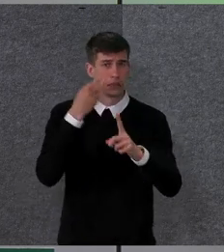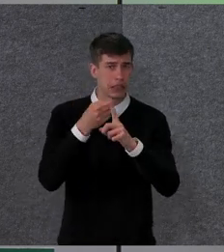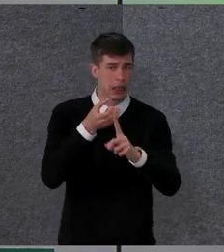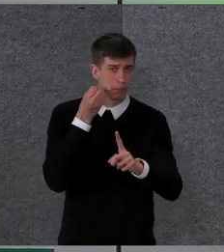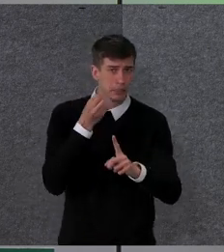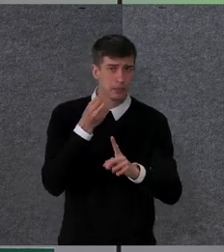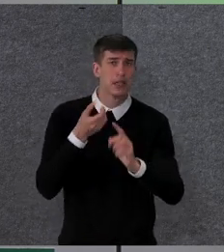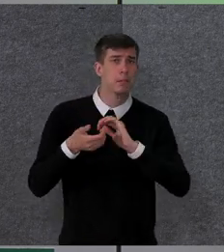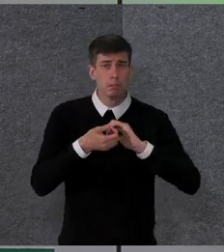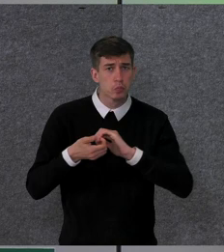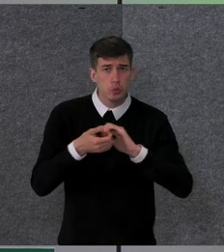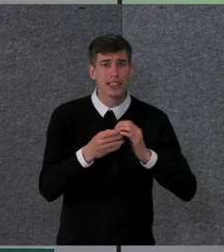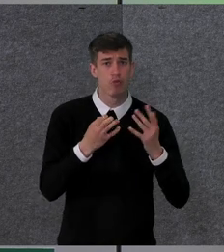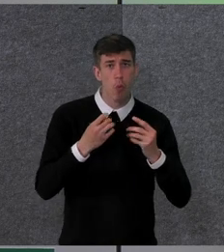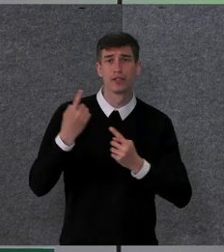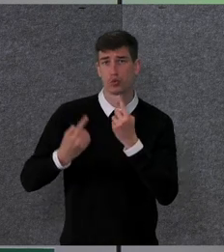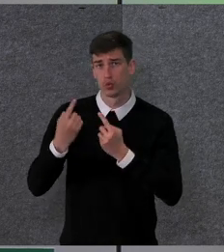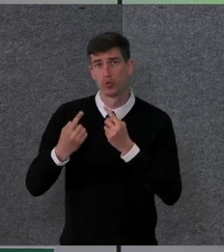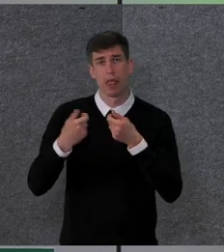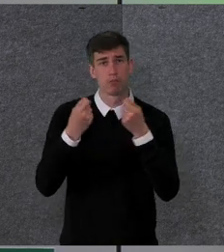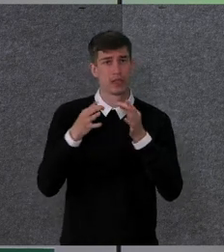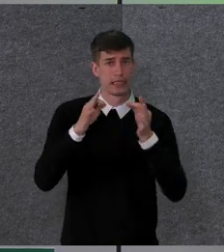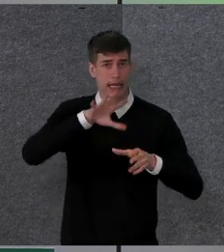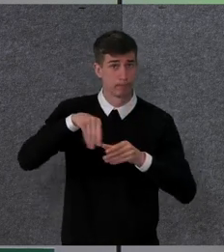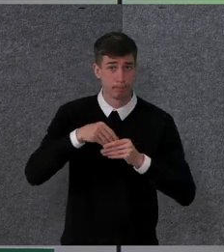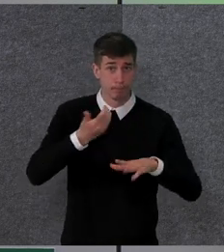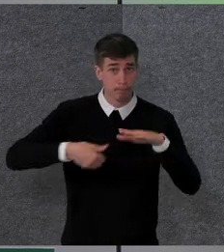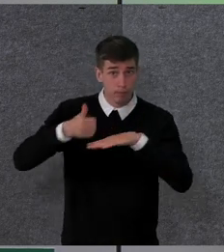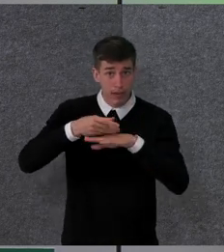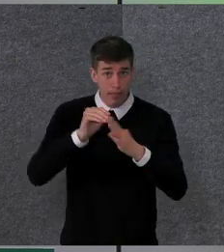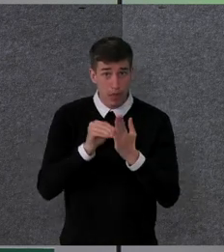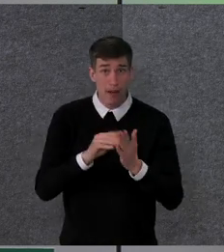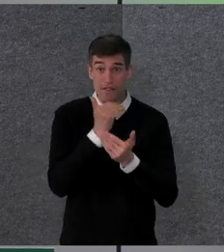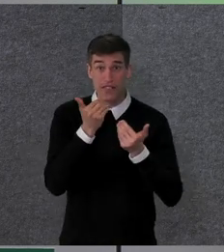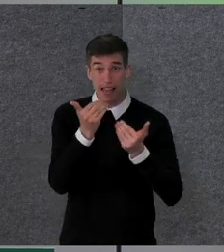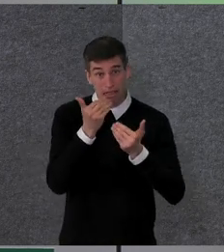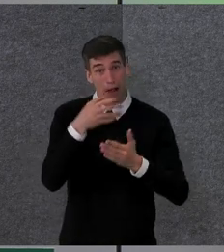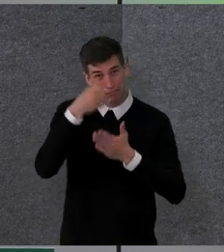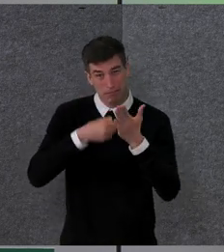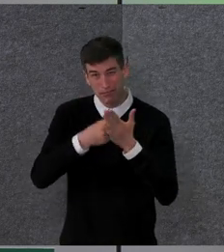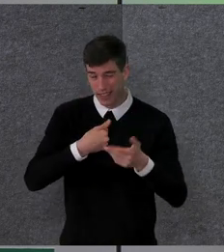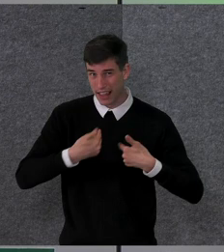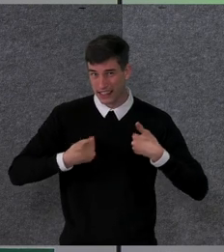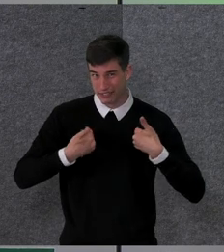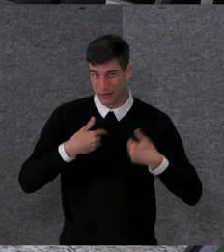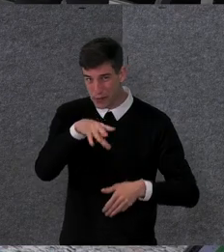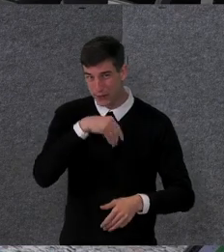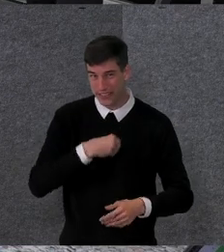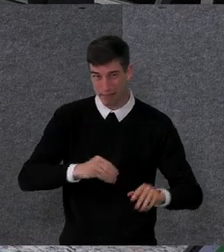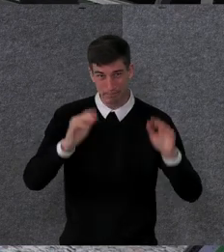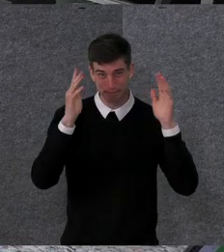Bündnis 90 Die Grünen Mitglied im Deutschen Bundestag zu sein. Ganz herzlichen Dank und ich freue mich auf den Wahlkampf mit euch.